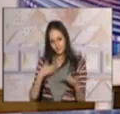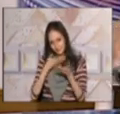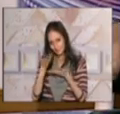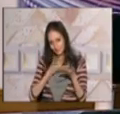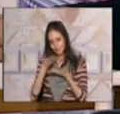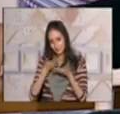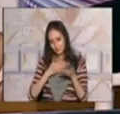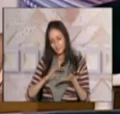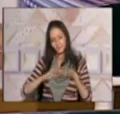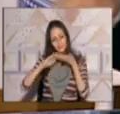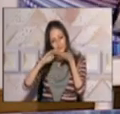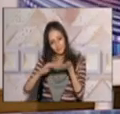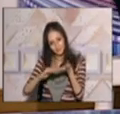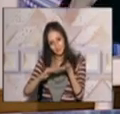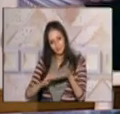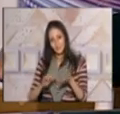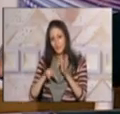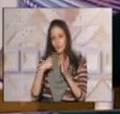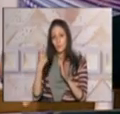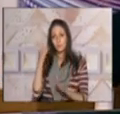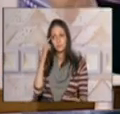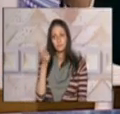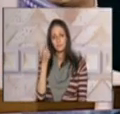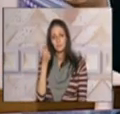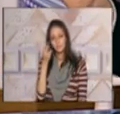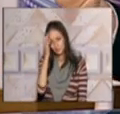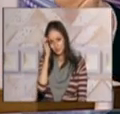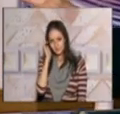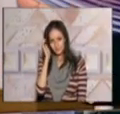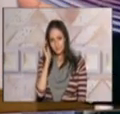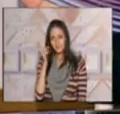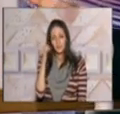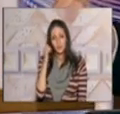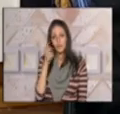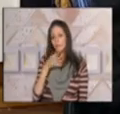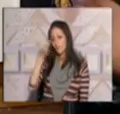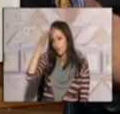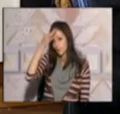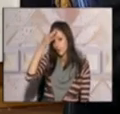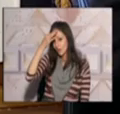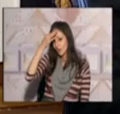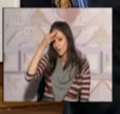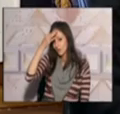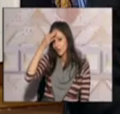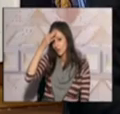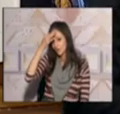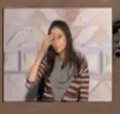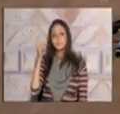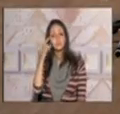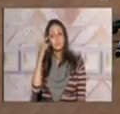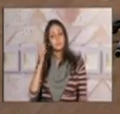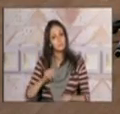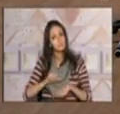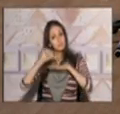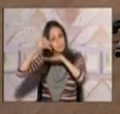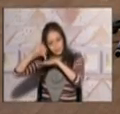الجهه الخدميه من اول ما يفكر انه ياخد الخدمه هل هيعرف عنوانها بسهوله لغايه ما يخلص هيعرف قد ايه، هيعرف يوصل لها. صحيح.